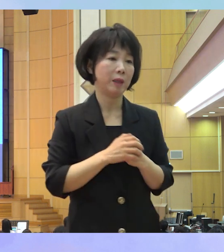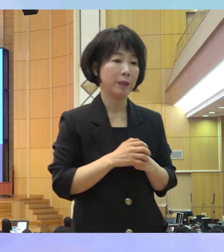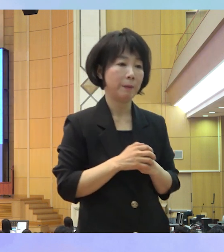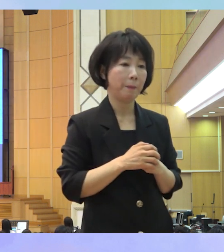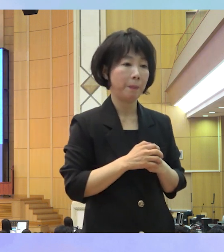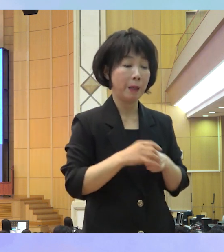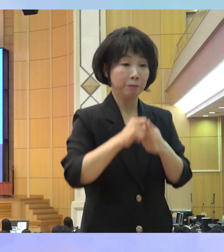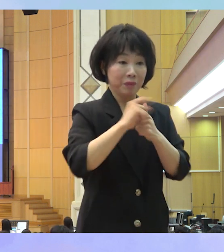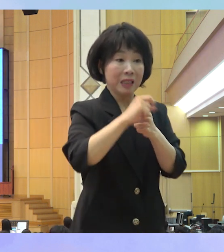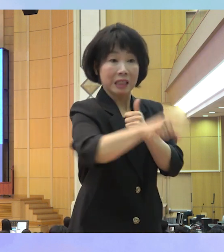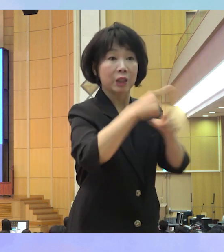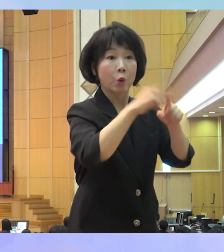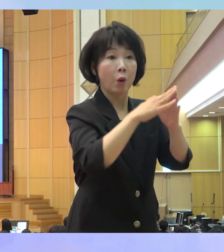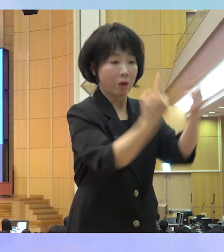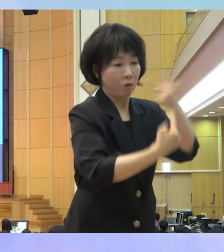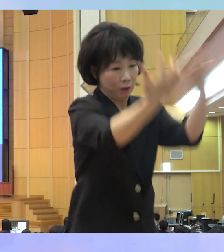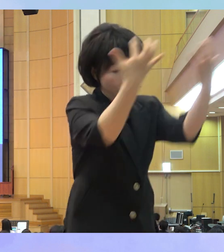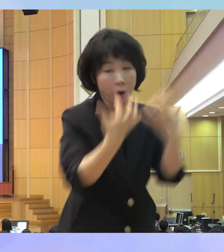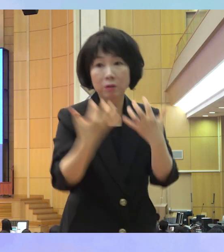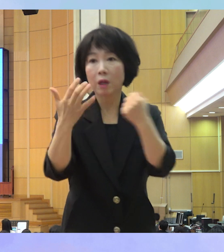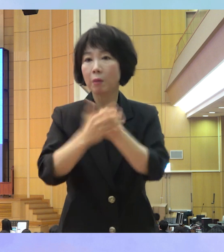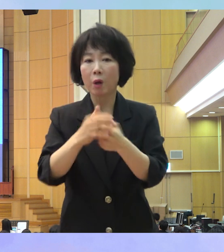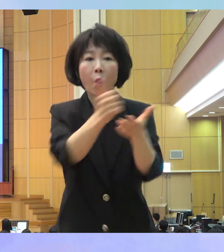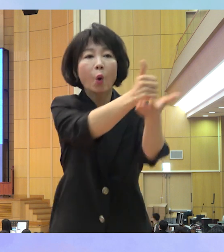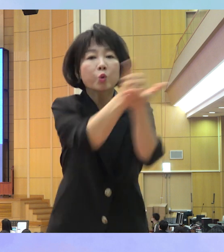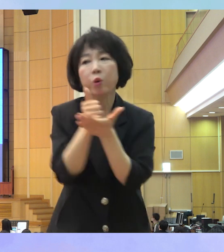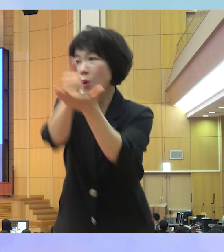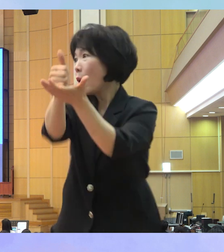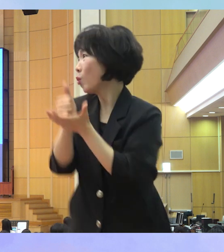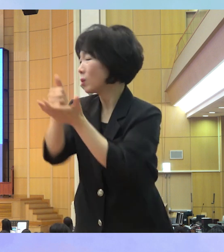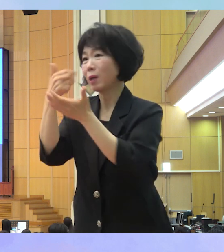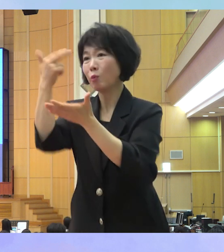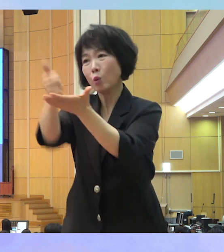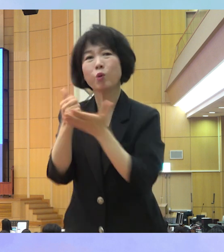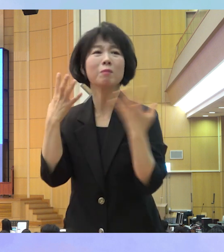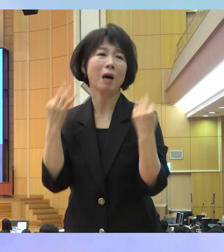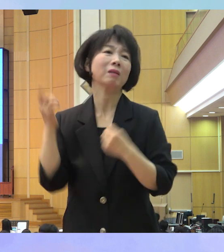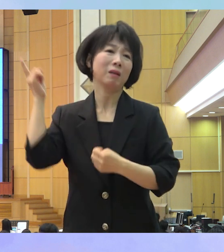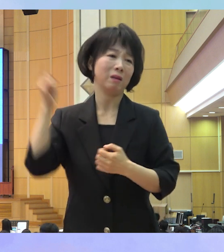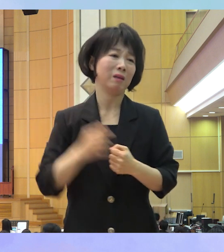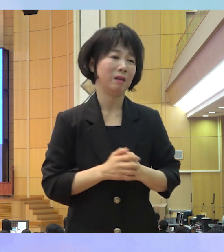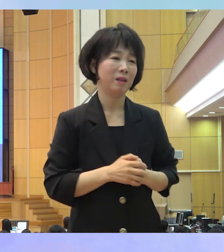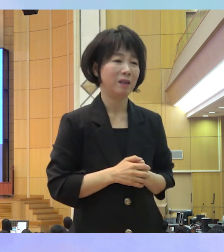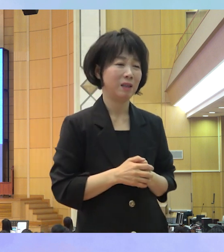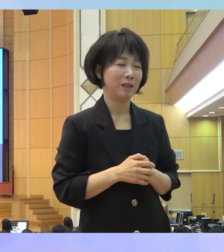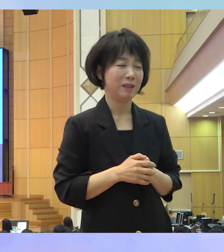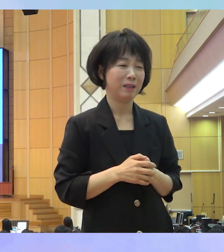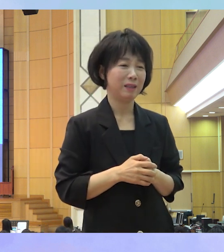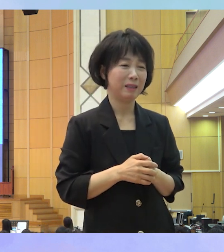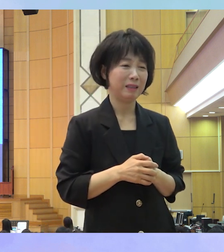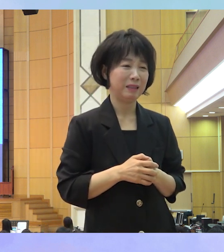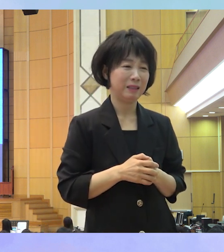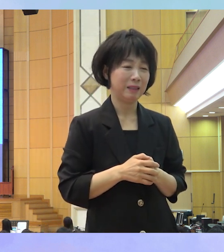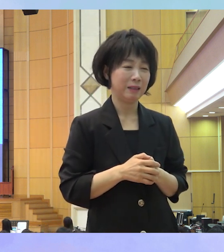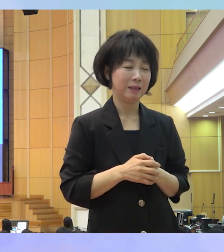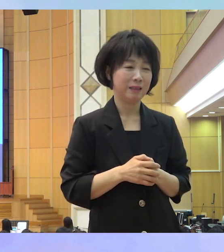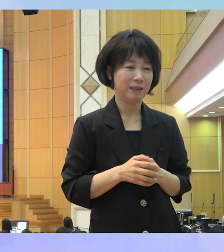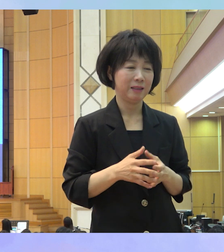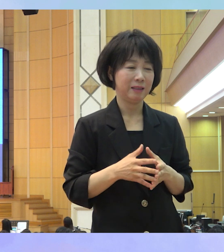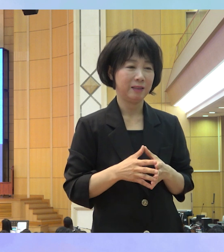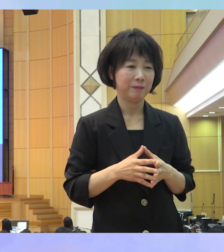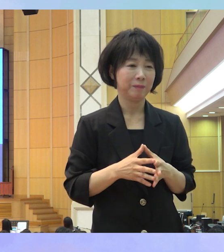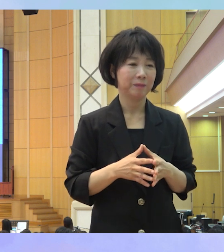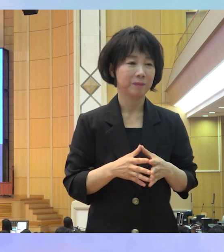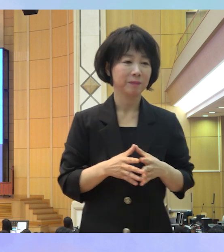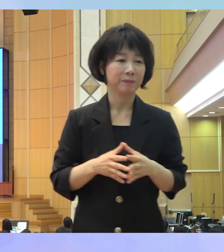손님은 좋은 자리 내주는 거잖아요. 물론 지교회 분들 지금 보시거든요. 라이브로 보시는데 그분들 뭐